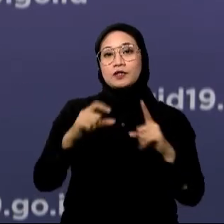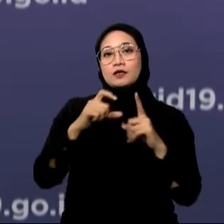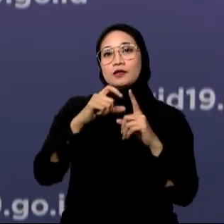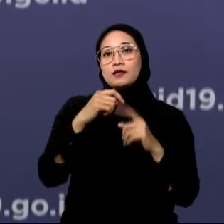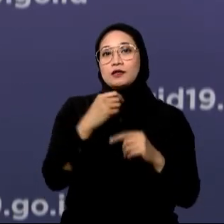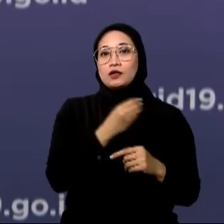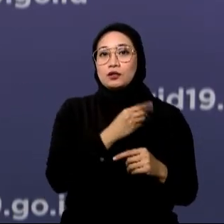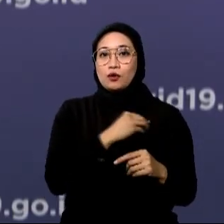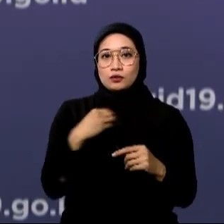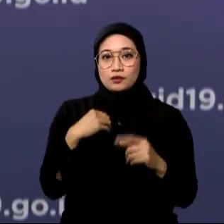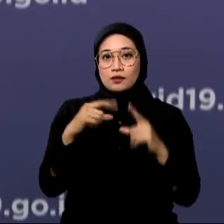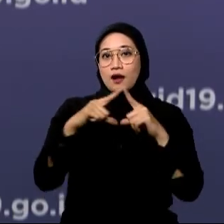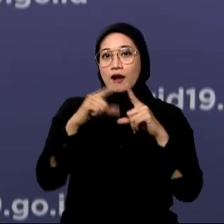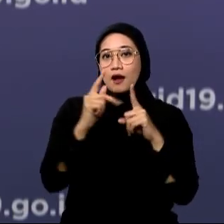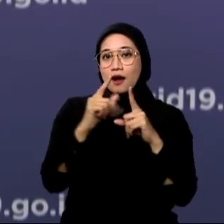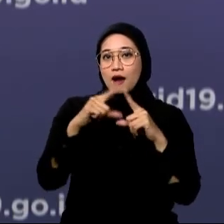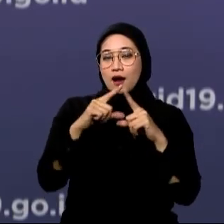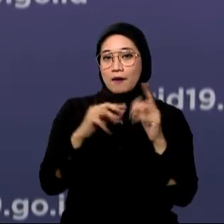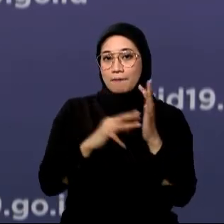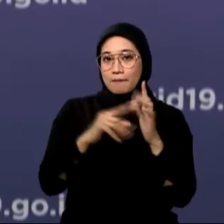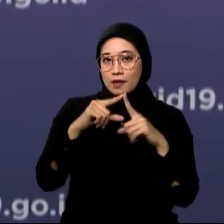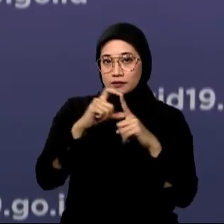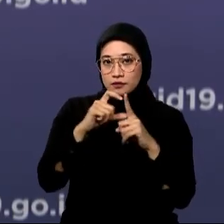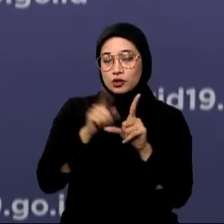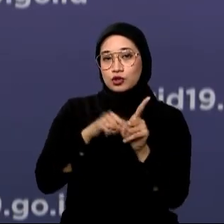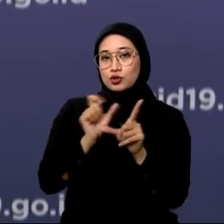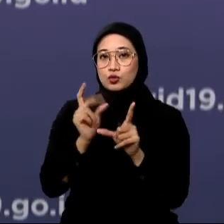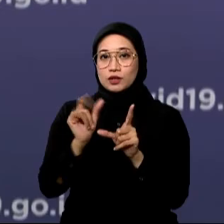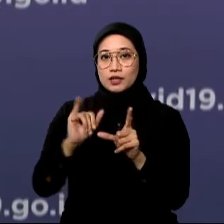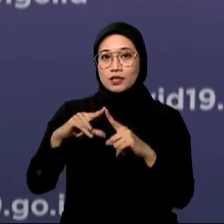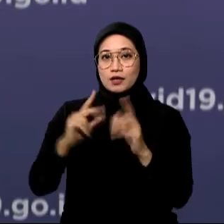untuk menyampaikan laporan kinerja data hari ini.